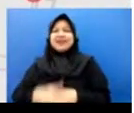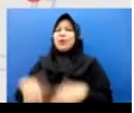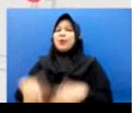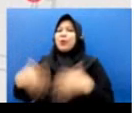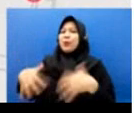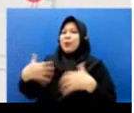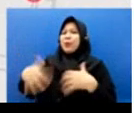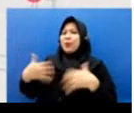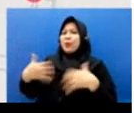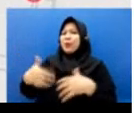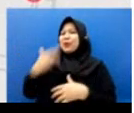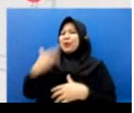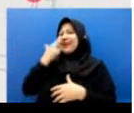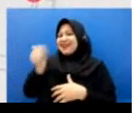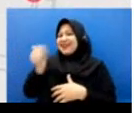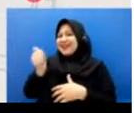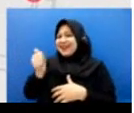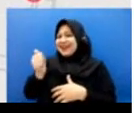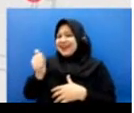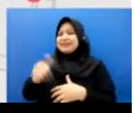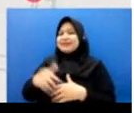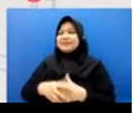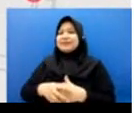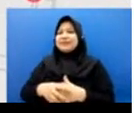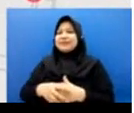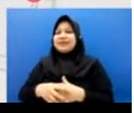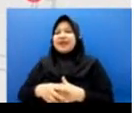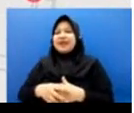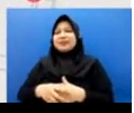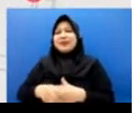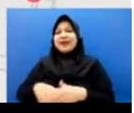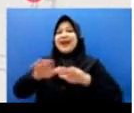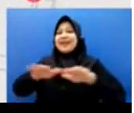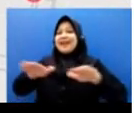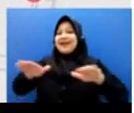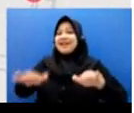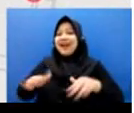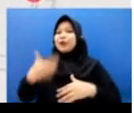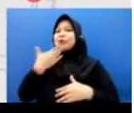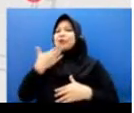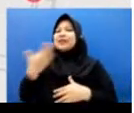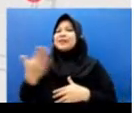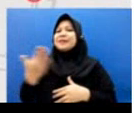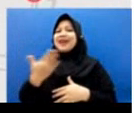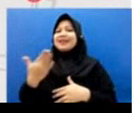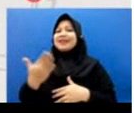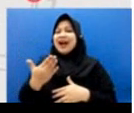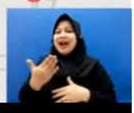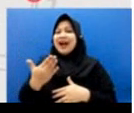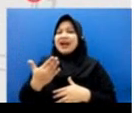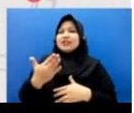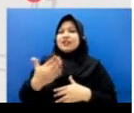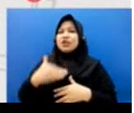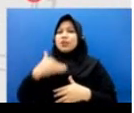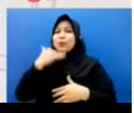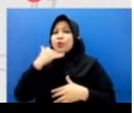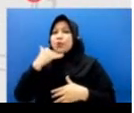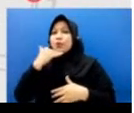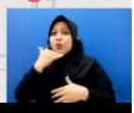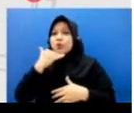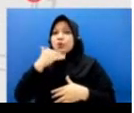dia. Memberikan bekal kepada anak agar terbiasa tidak selalu menunggu suapan, tapi